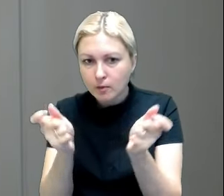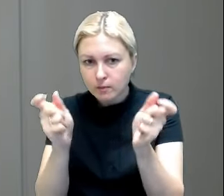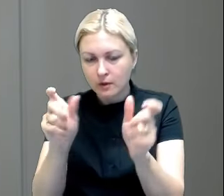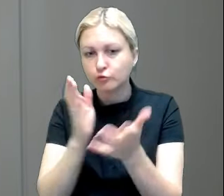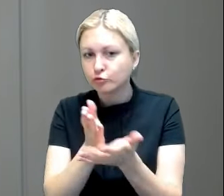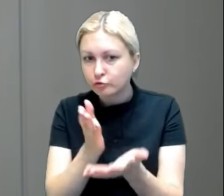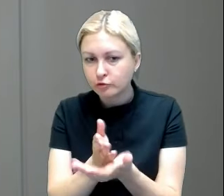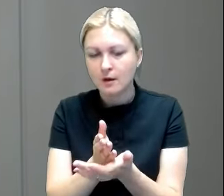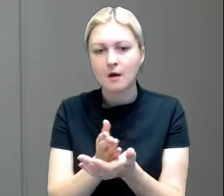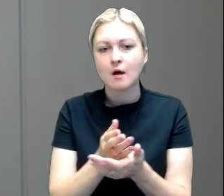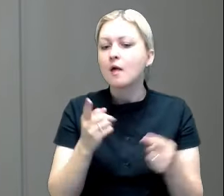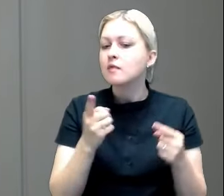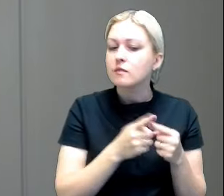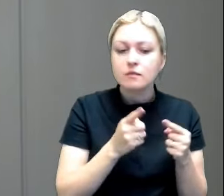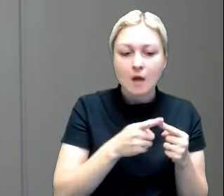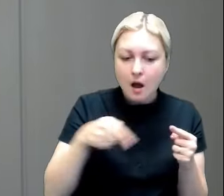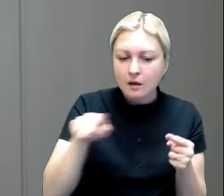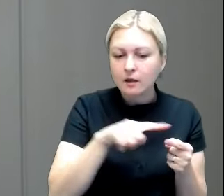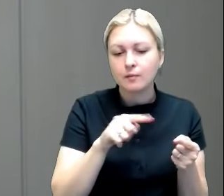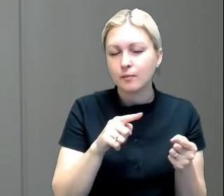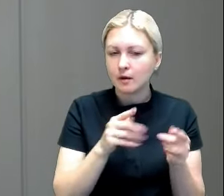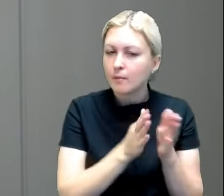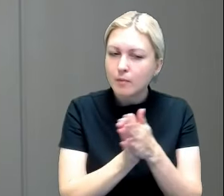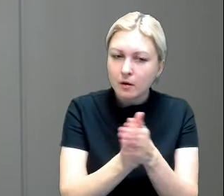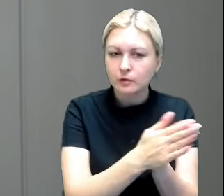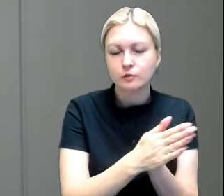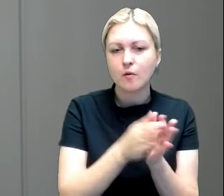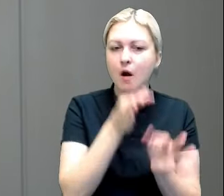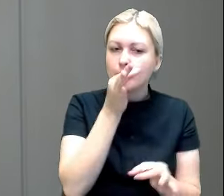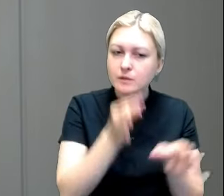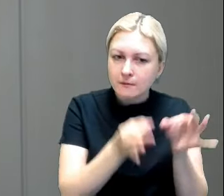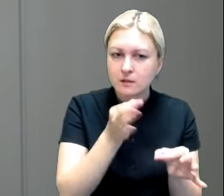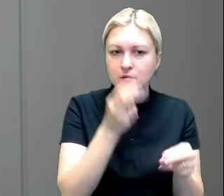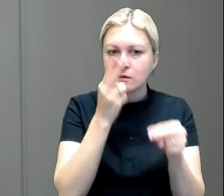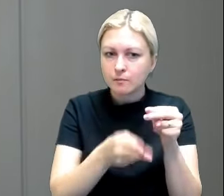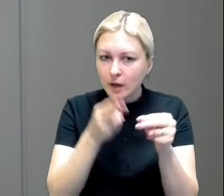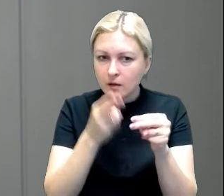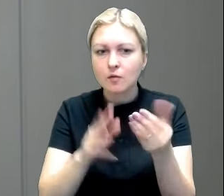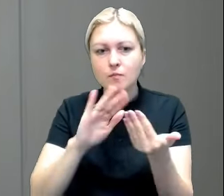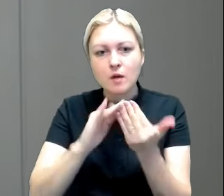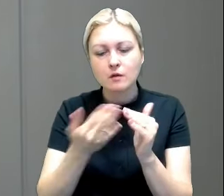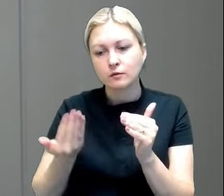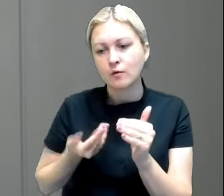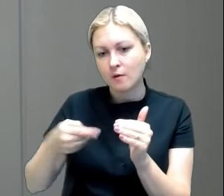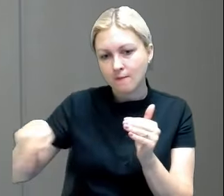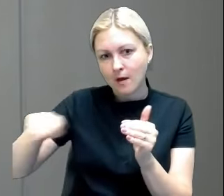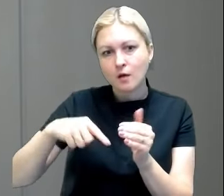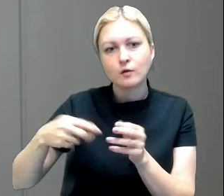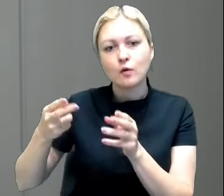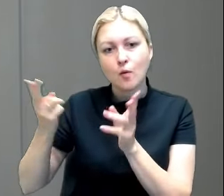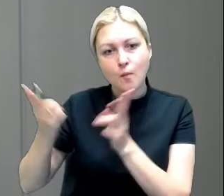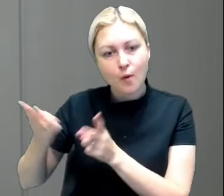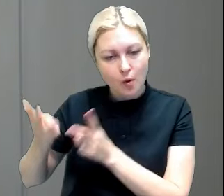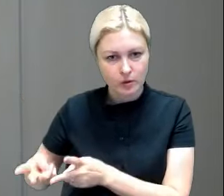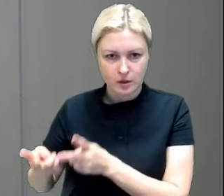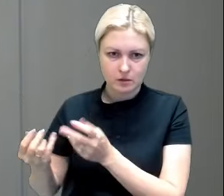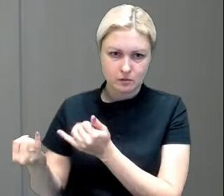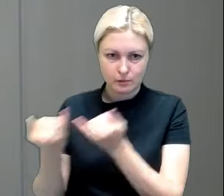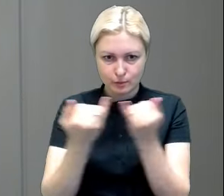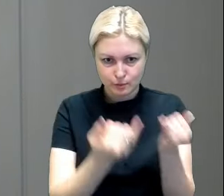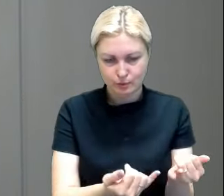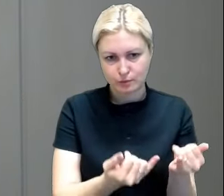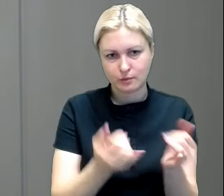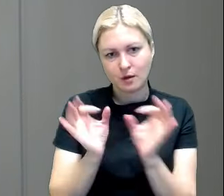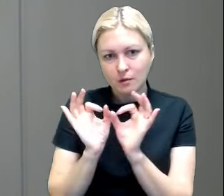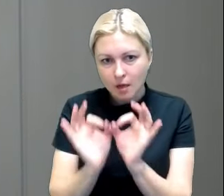apsvarstyti šį klausimą ir ieškoti sprendimų kurie atitiktų miesto gyventojų poreikius užtektų juk tiek nedaug